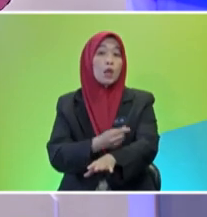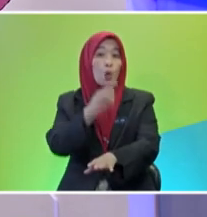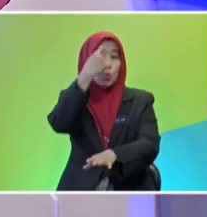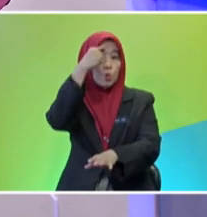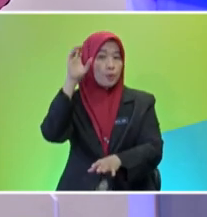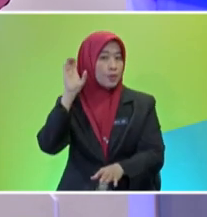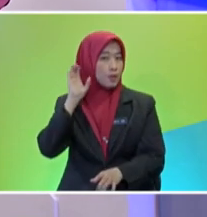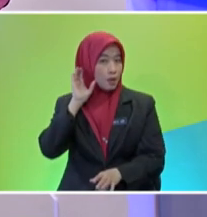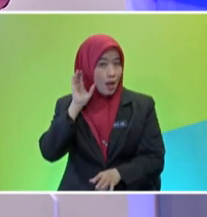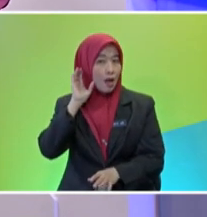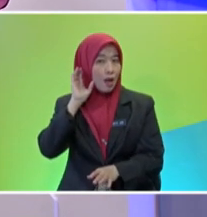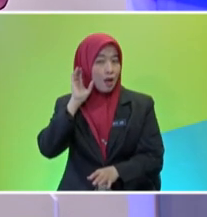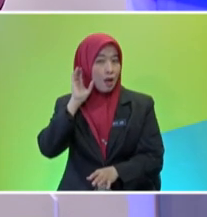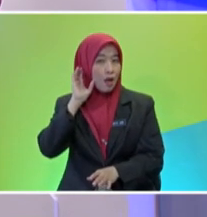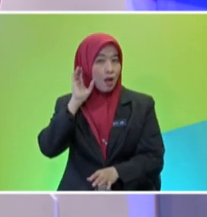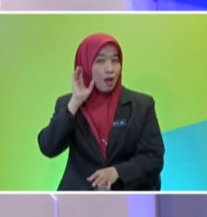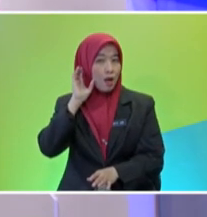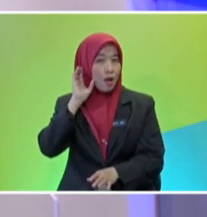mendengar.